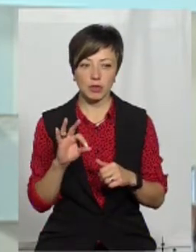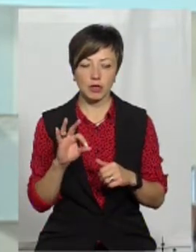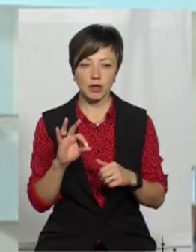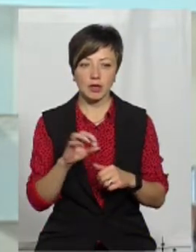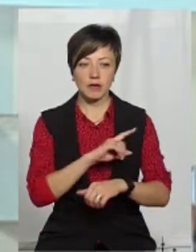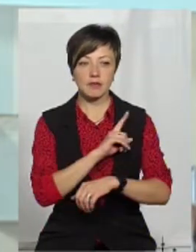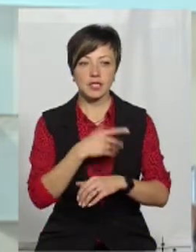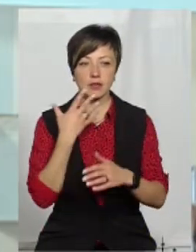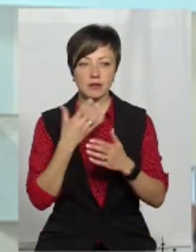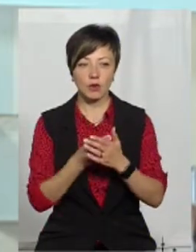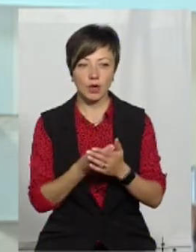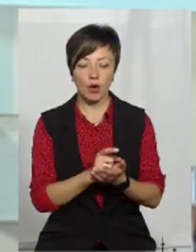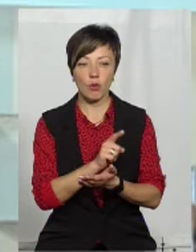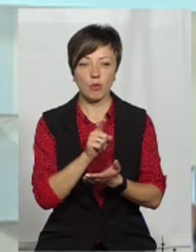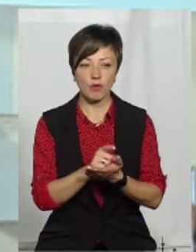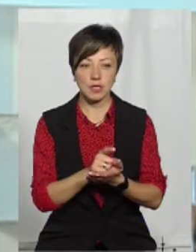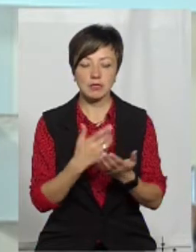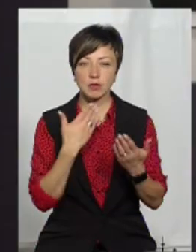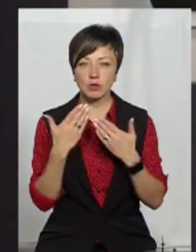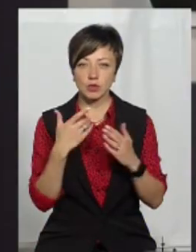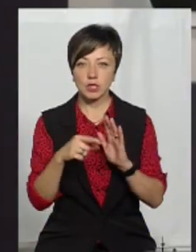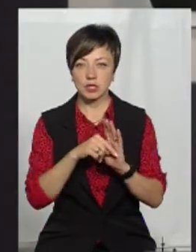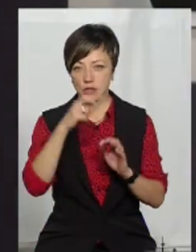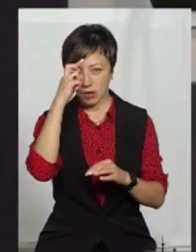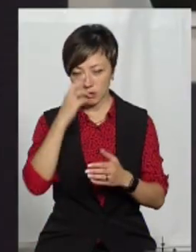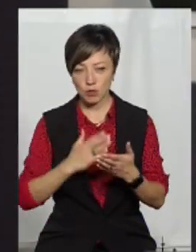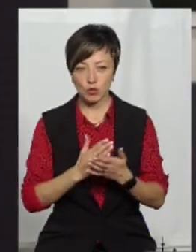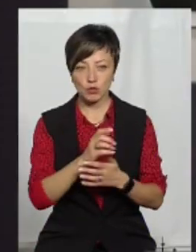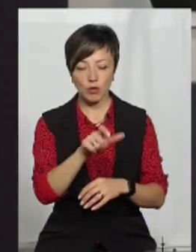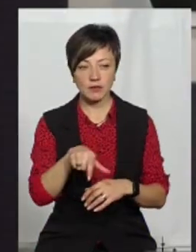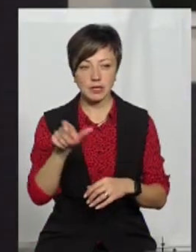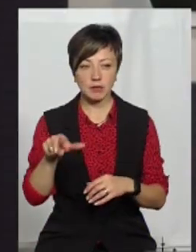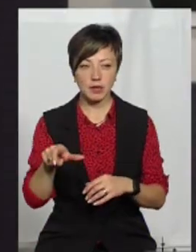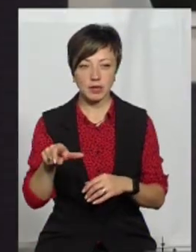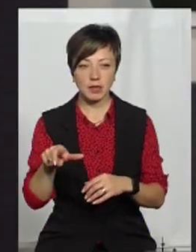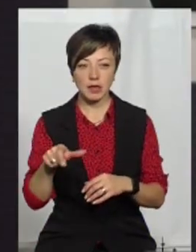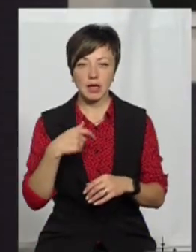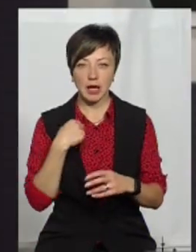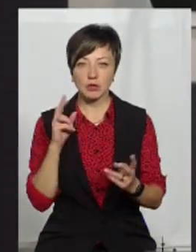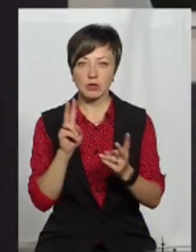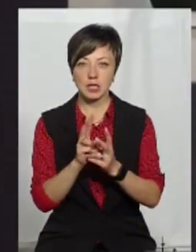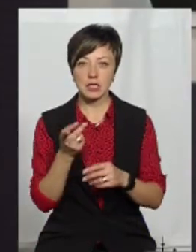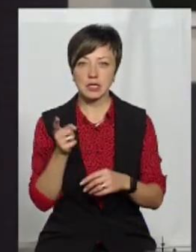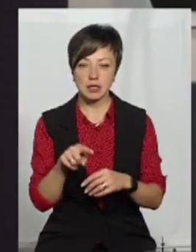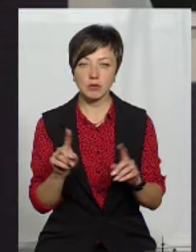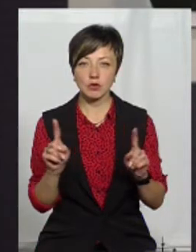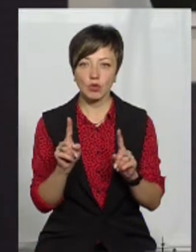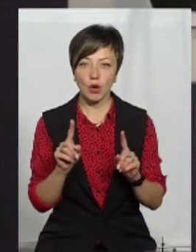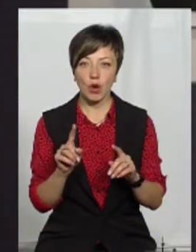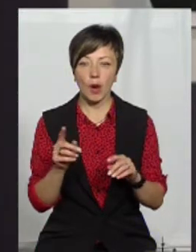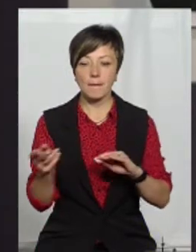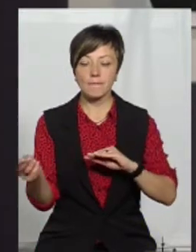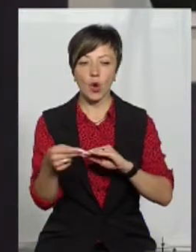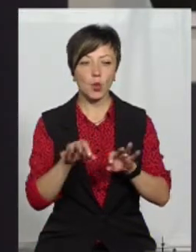силу своїх громадських обов'язків, спілкуючись з державними службовцями, ну, я стикнулася з тим, що